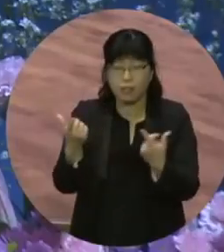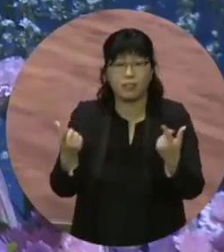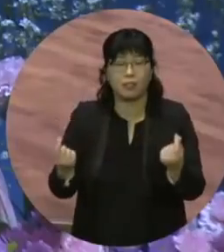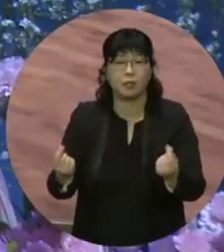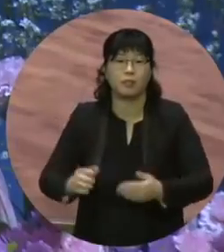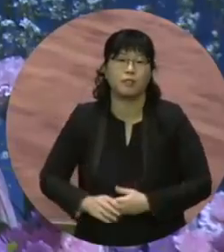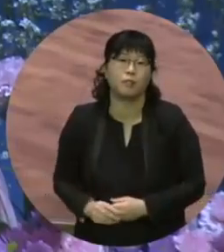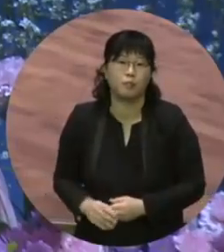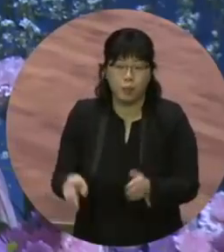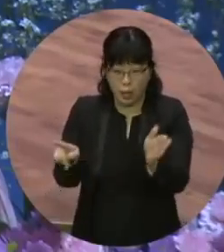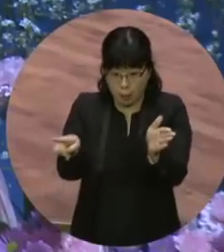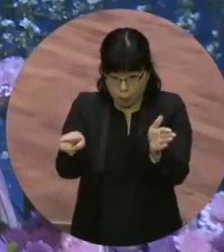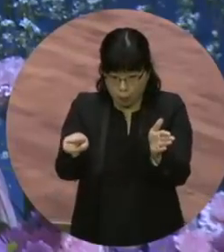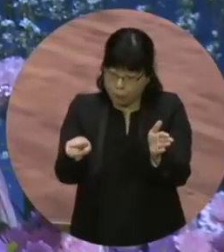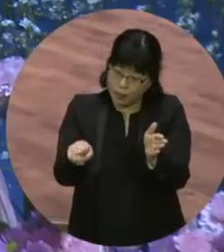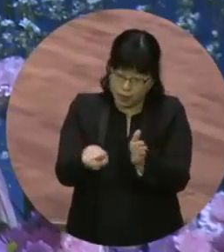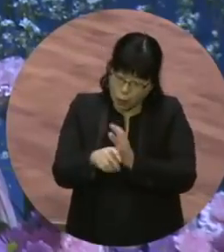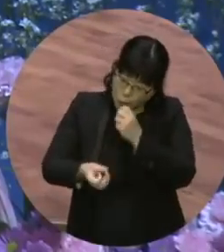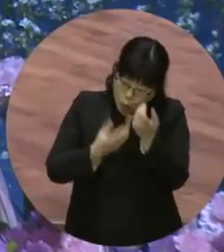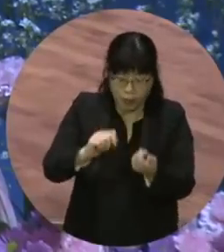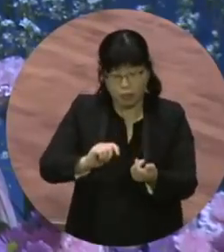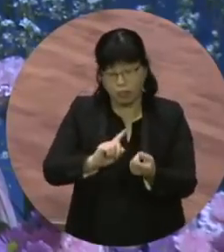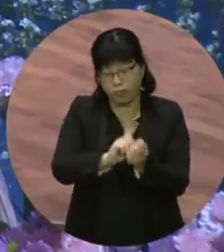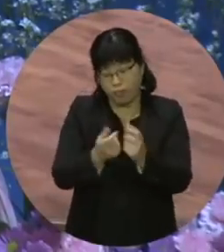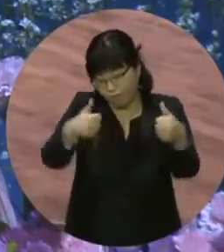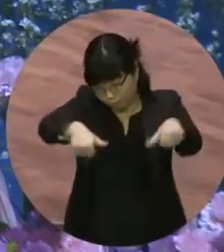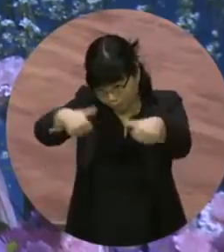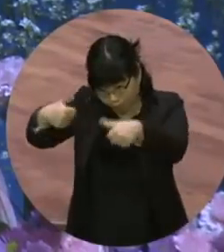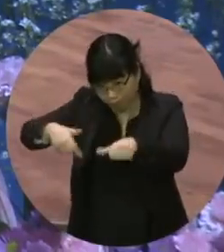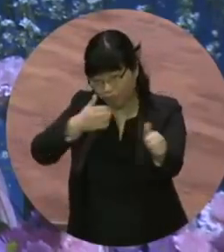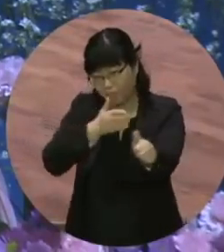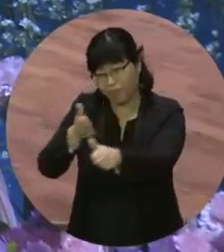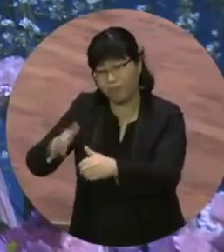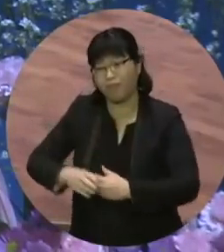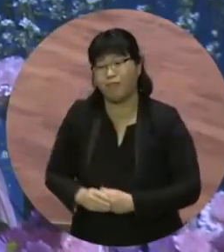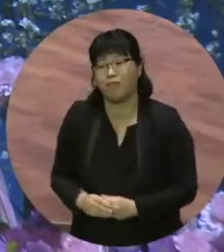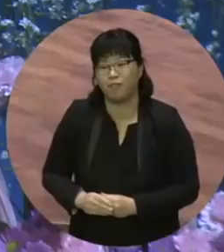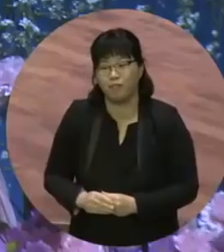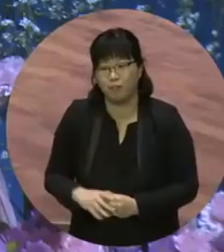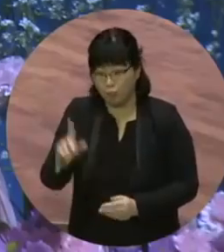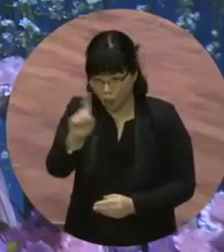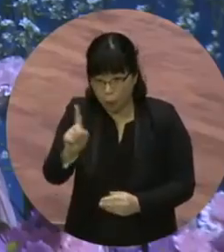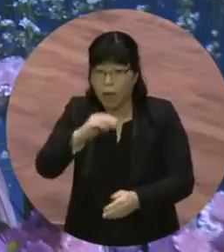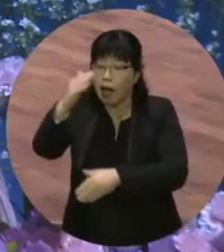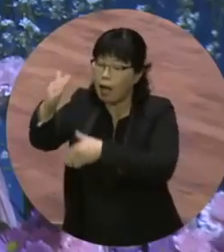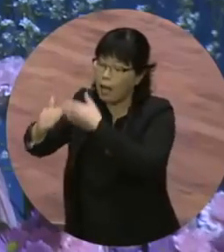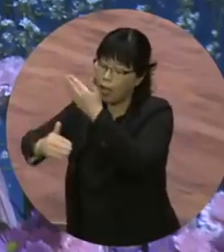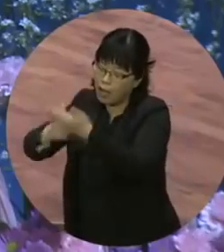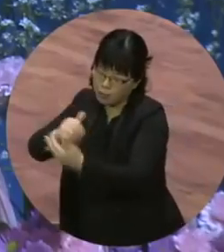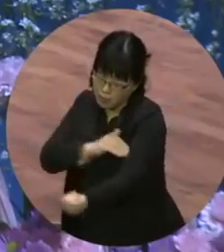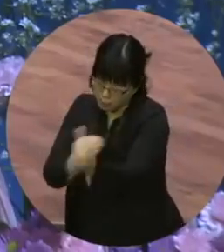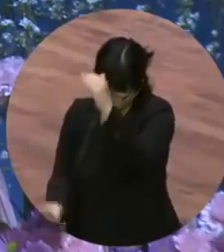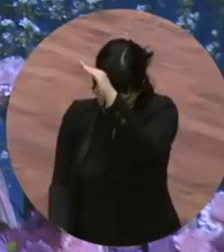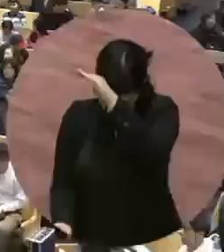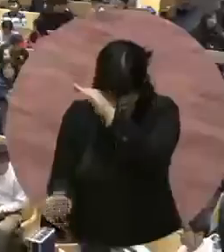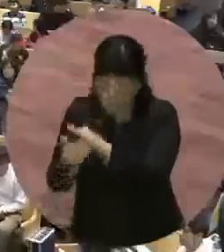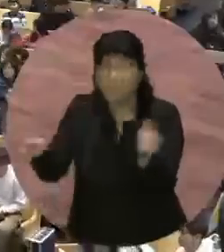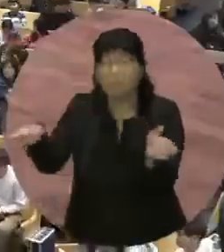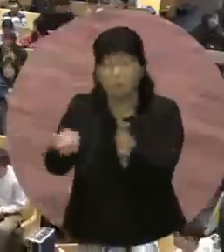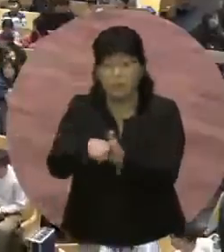우리 서로 인사하겠습니다. 해외 성도도 같이 인사합시다. 하나님의 전능하심을 믿읍시다.